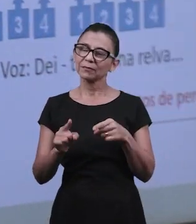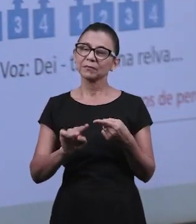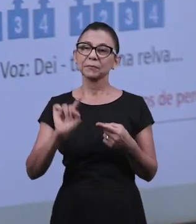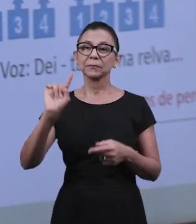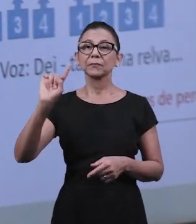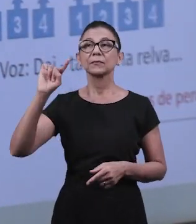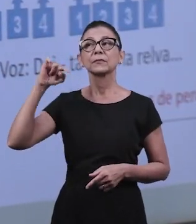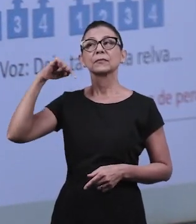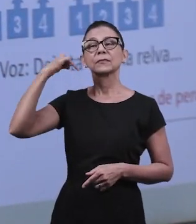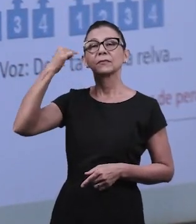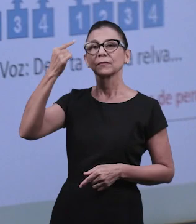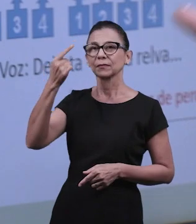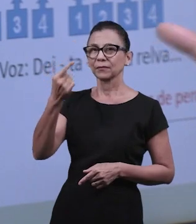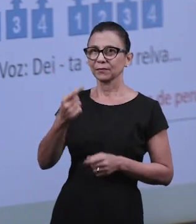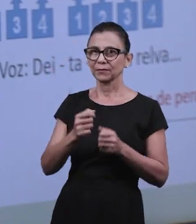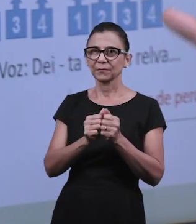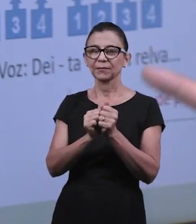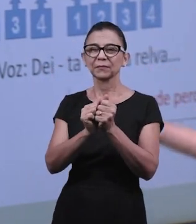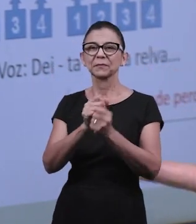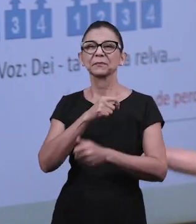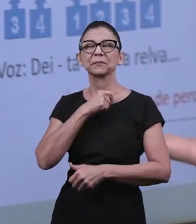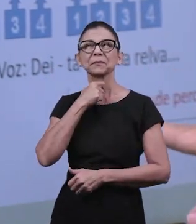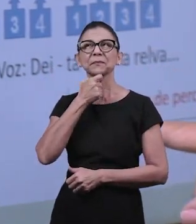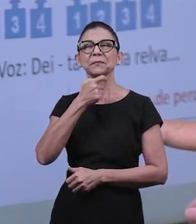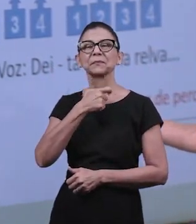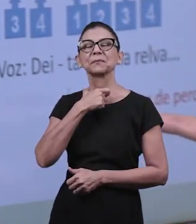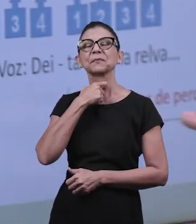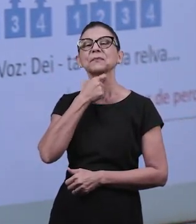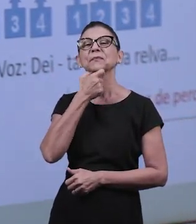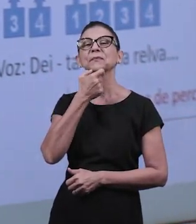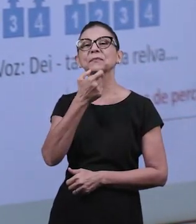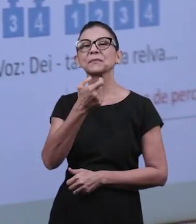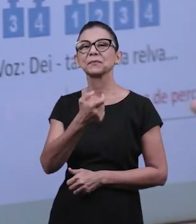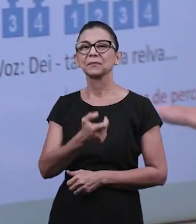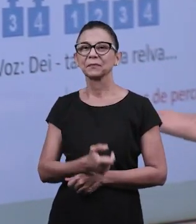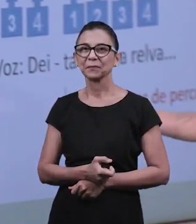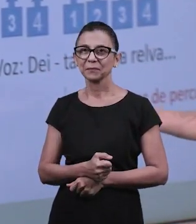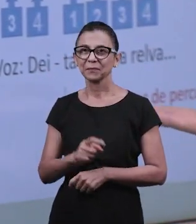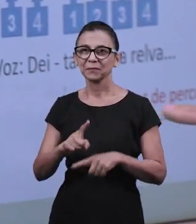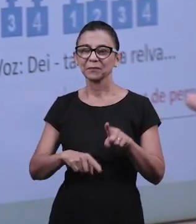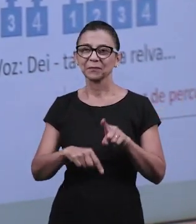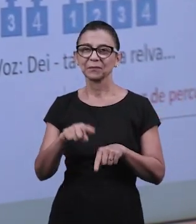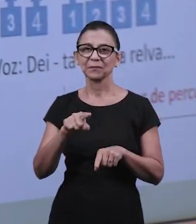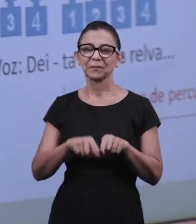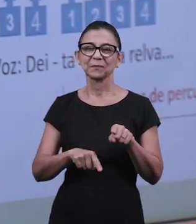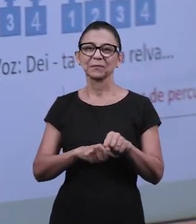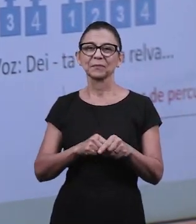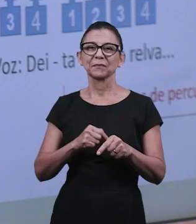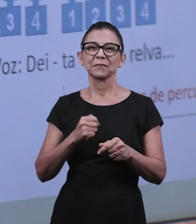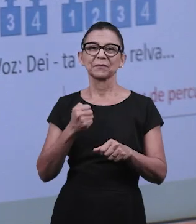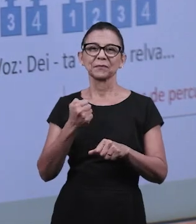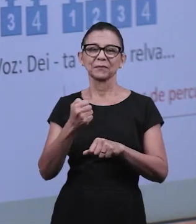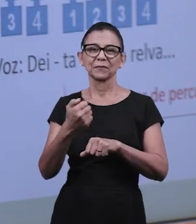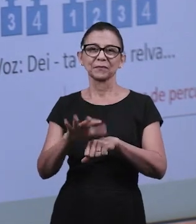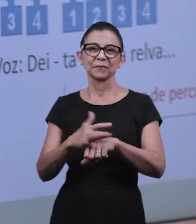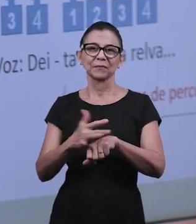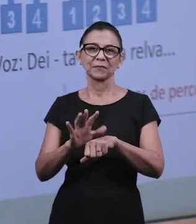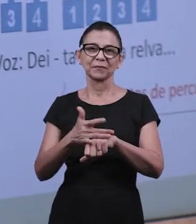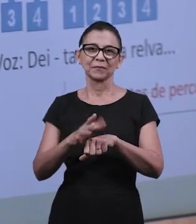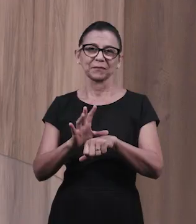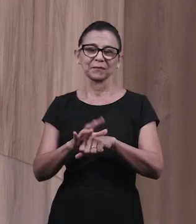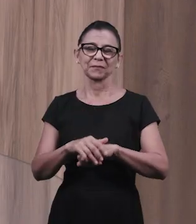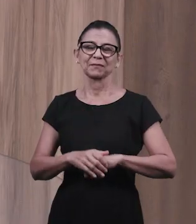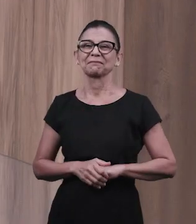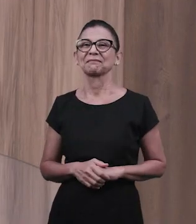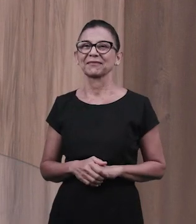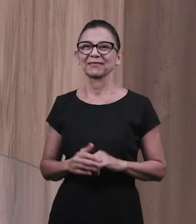de mélodie et après, ensemble avec la voix, les instruments de percussion. Donc,